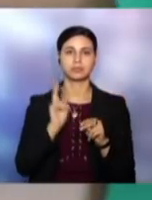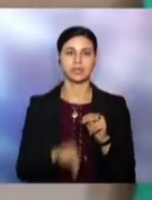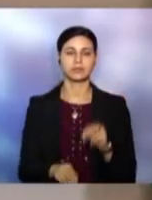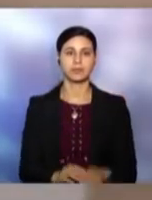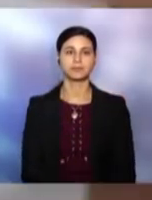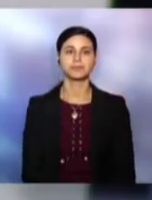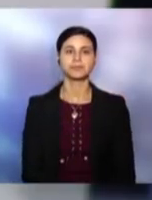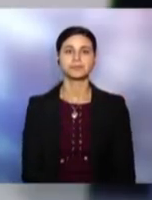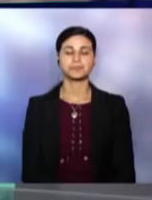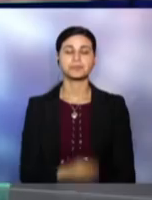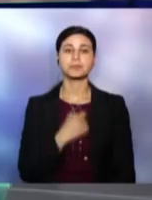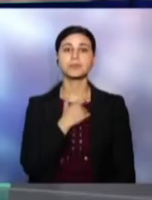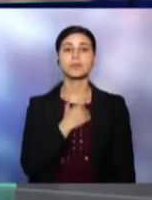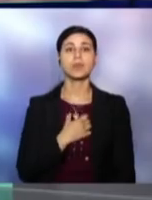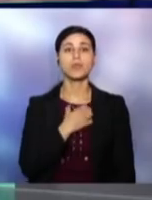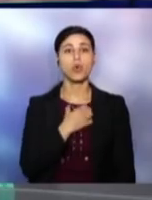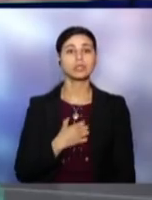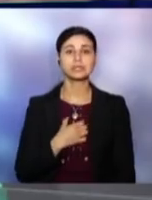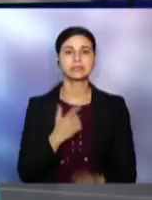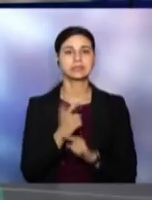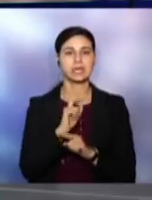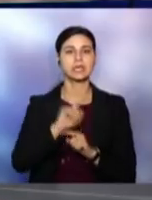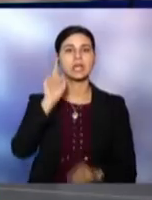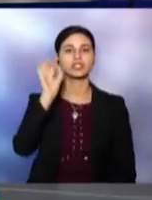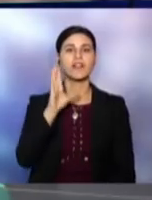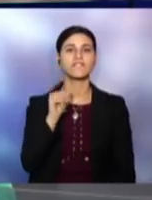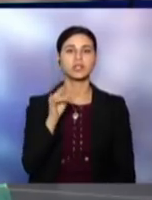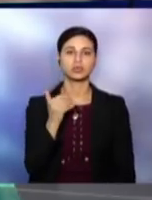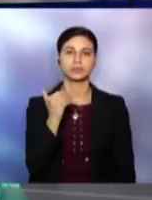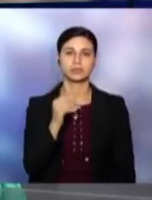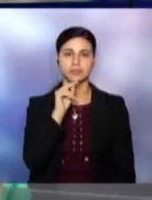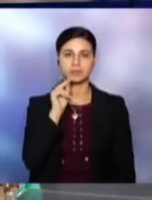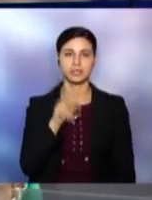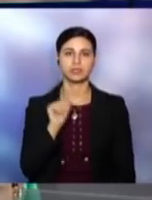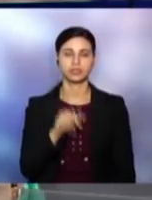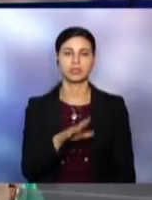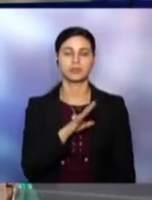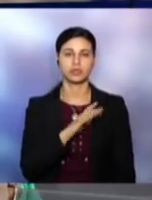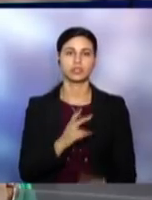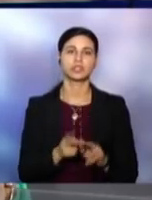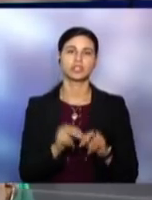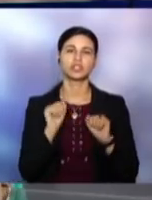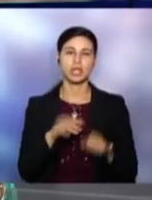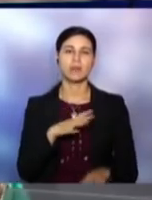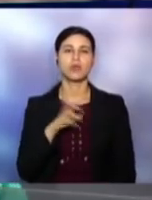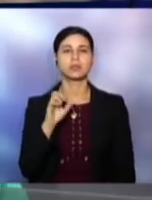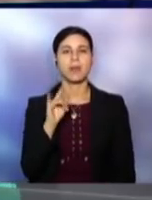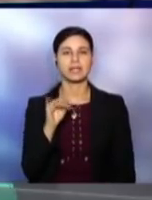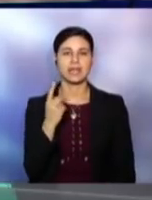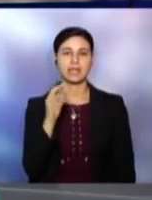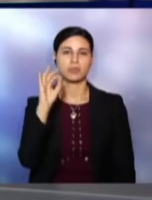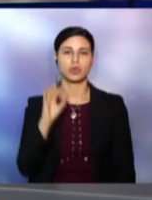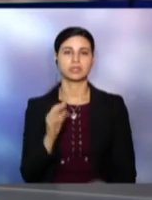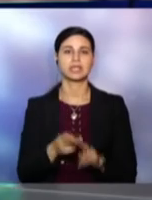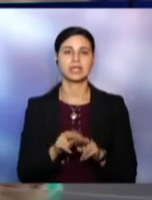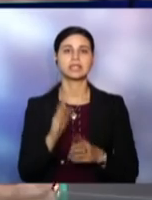ბრონქიტი არის უხშირესად ვირუსული. ძალიან იშვიათად, დაახლოებით 1% შემთხვევა არის, როდესაც ის შეიძლება იყოს ბაქტერიული. ასეთ შემთხვევაში